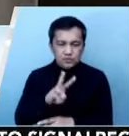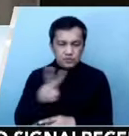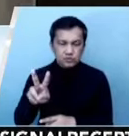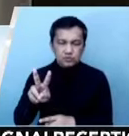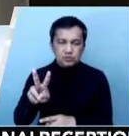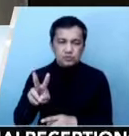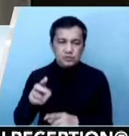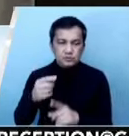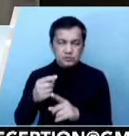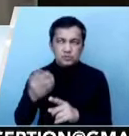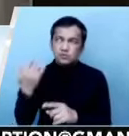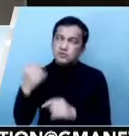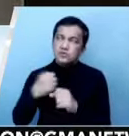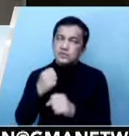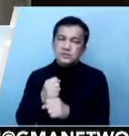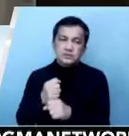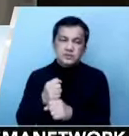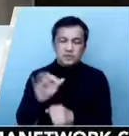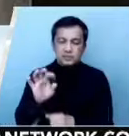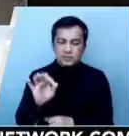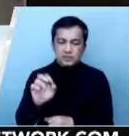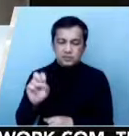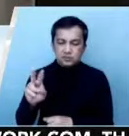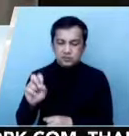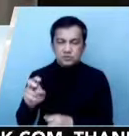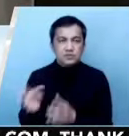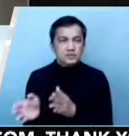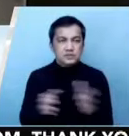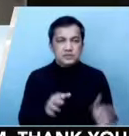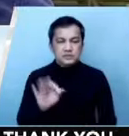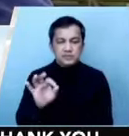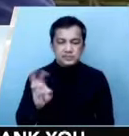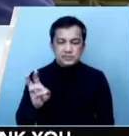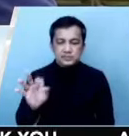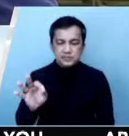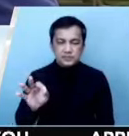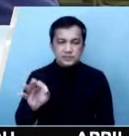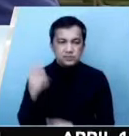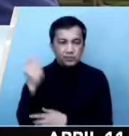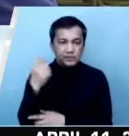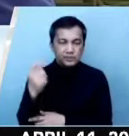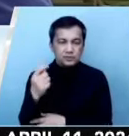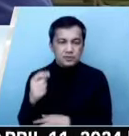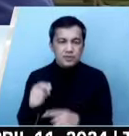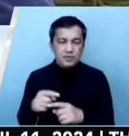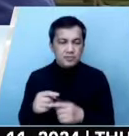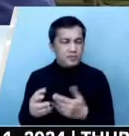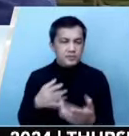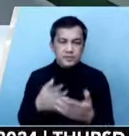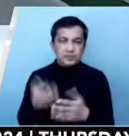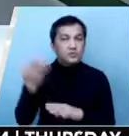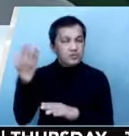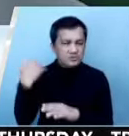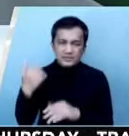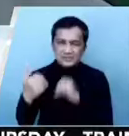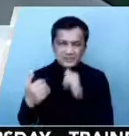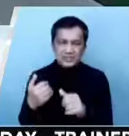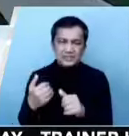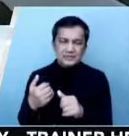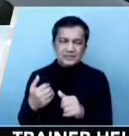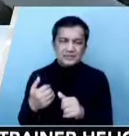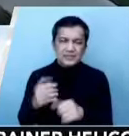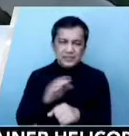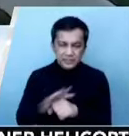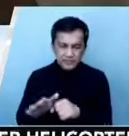noong taong 1912 at 1969 sa Tuguegarao. Pero kahit daw yon, hindi sapat para